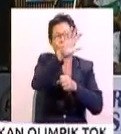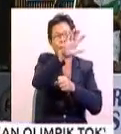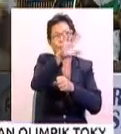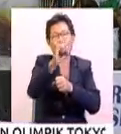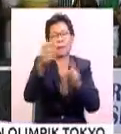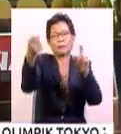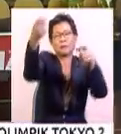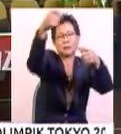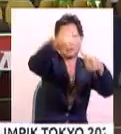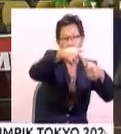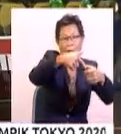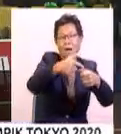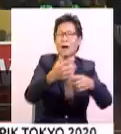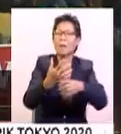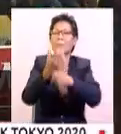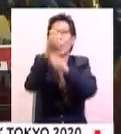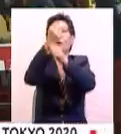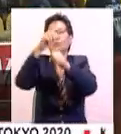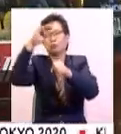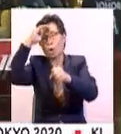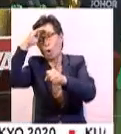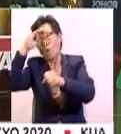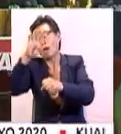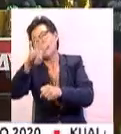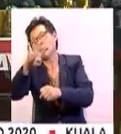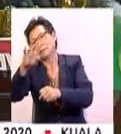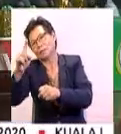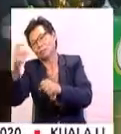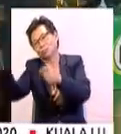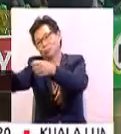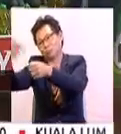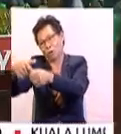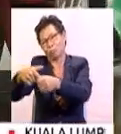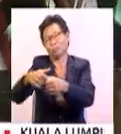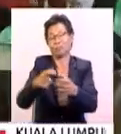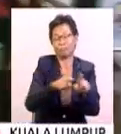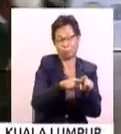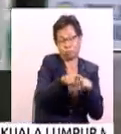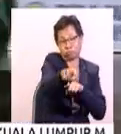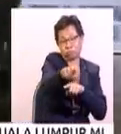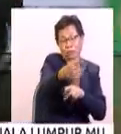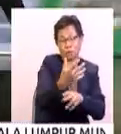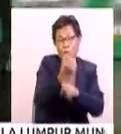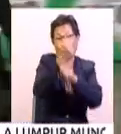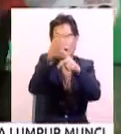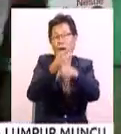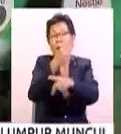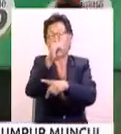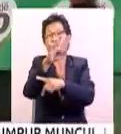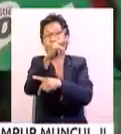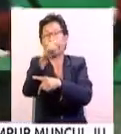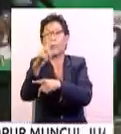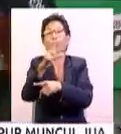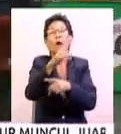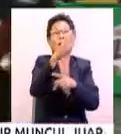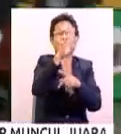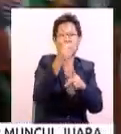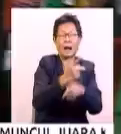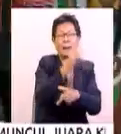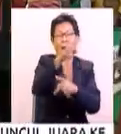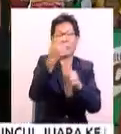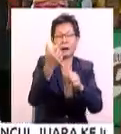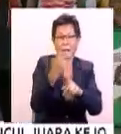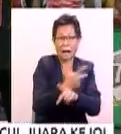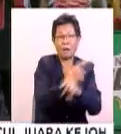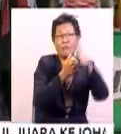jaringan, jauh mengatasi Johor yang menghasilkan 41 jaringan. Ini merupakan kejuaraan kali keempat Kuala Lumpur selepas kali